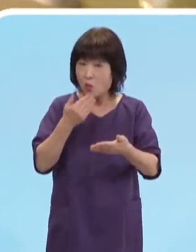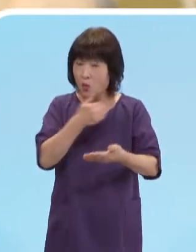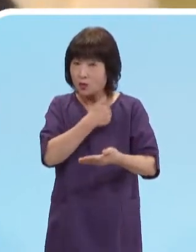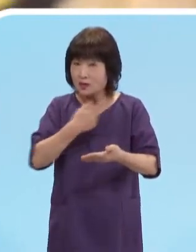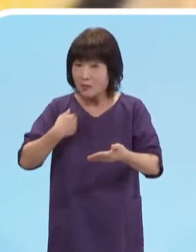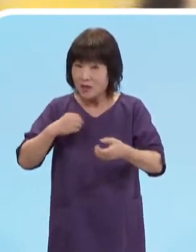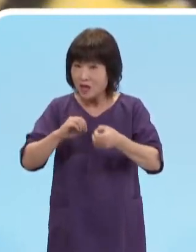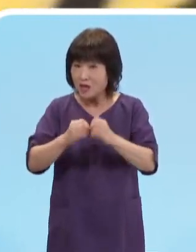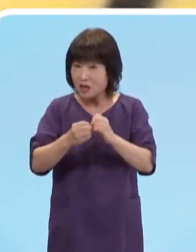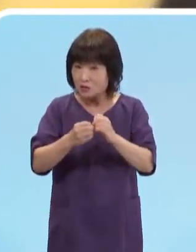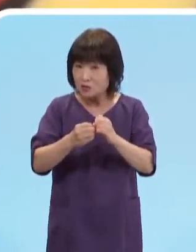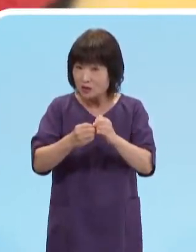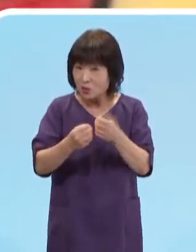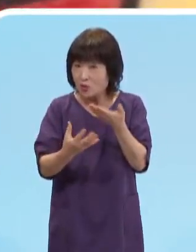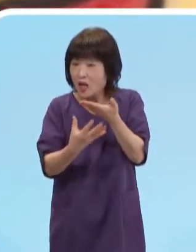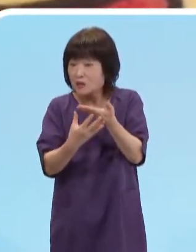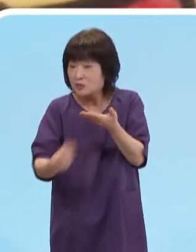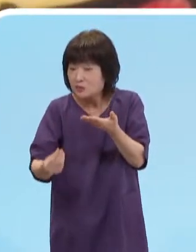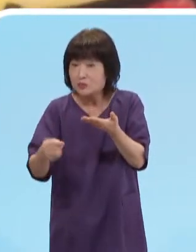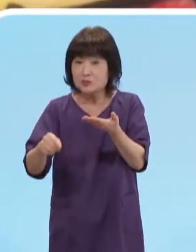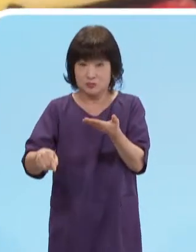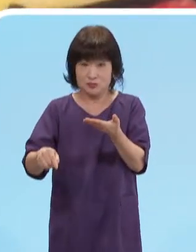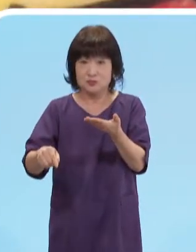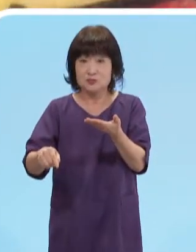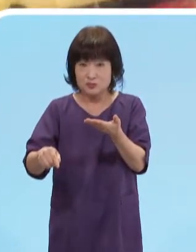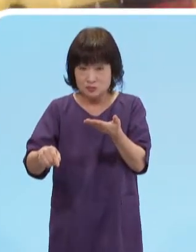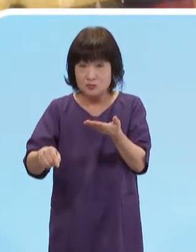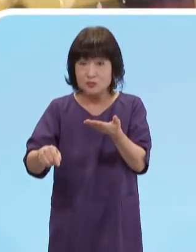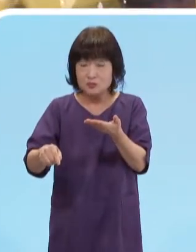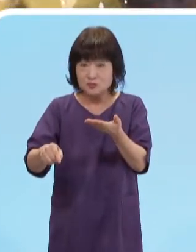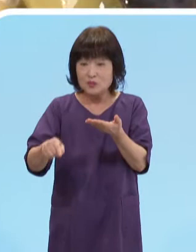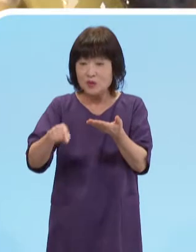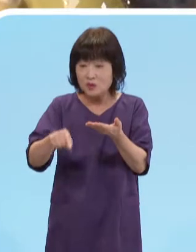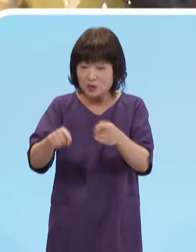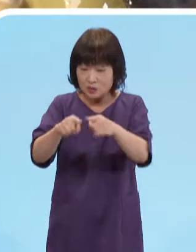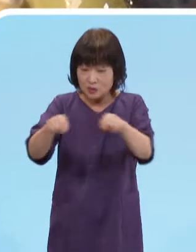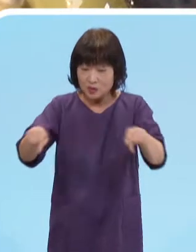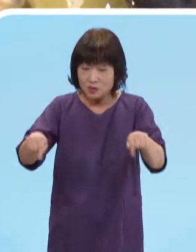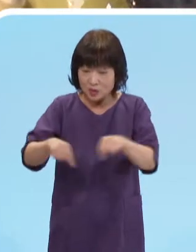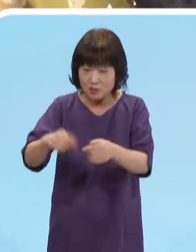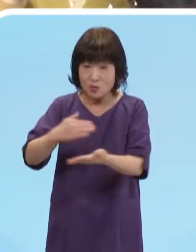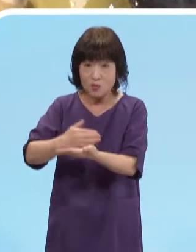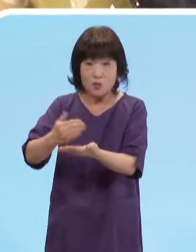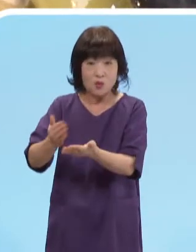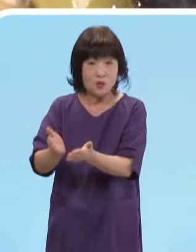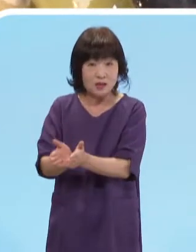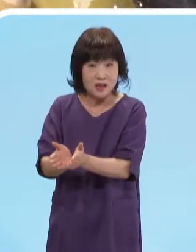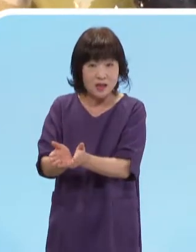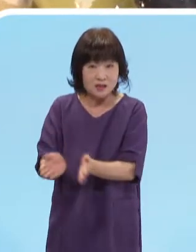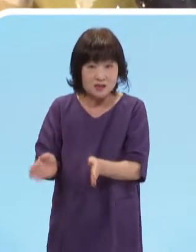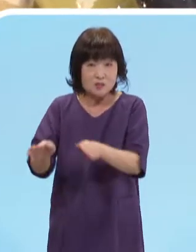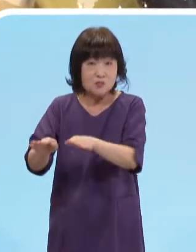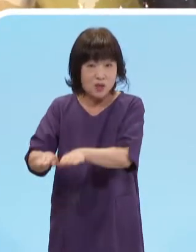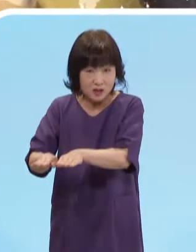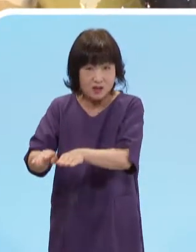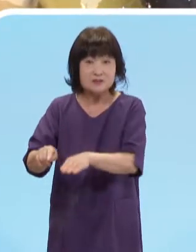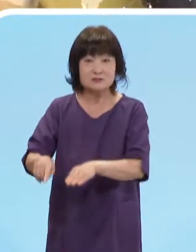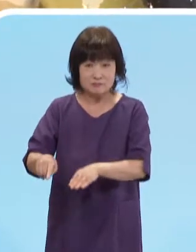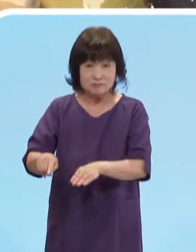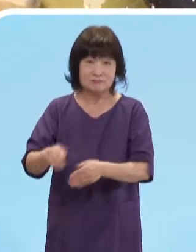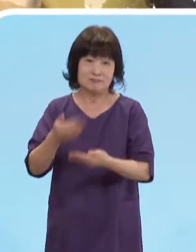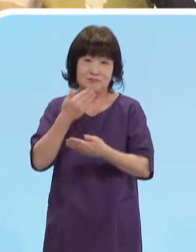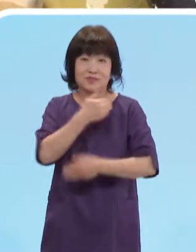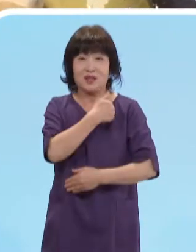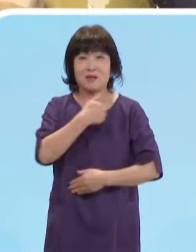で転写するという形で、まあ、例えば写真とかイラストとかをそのまんま、転写して、食べれるシート